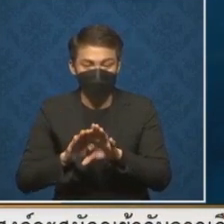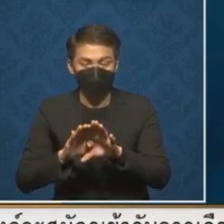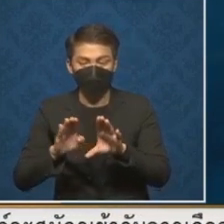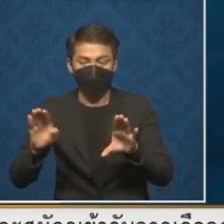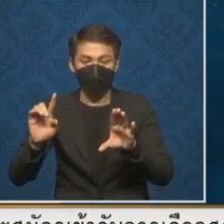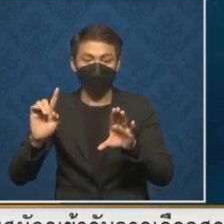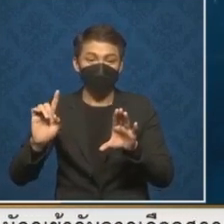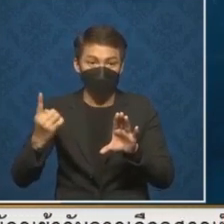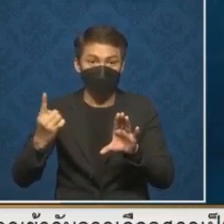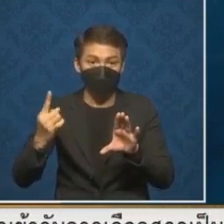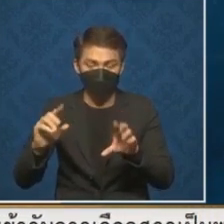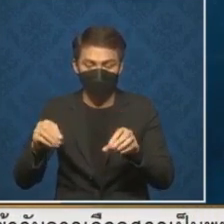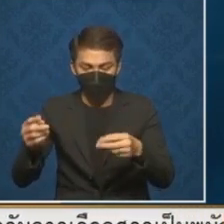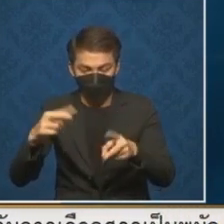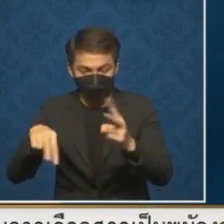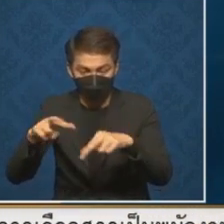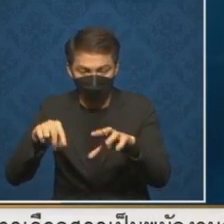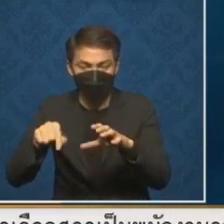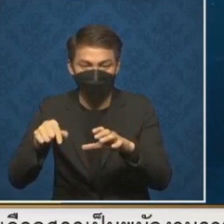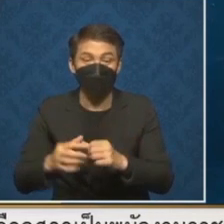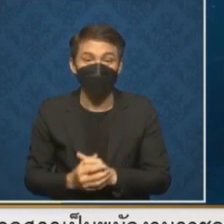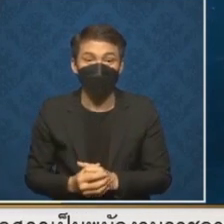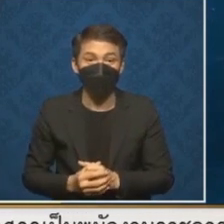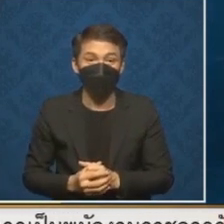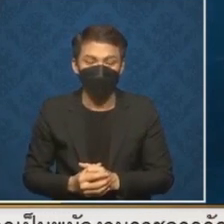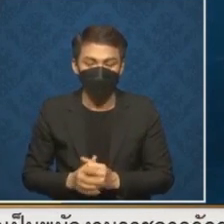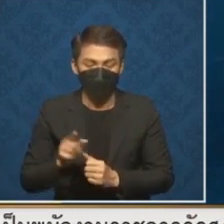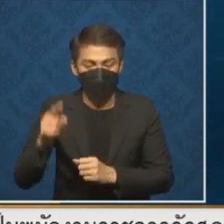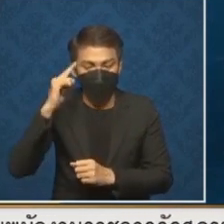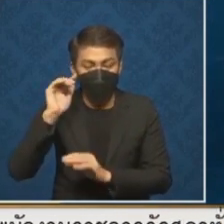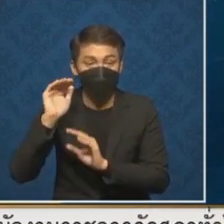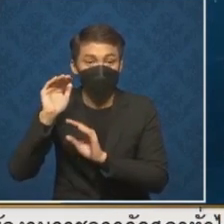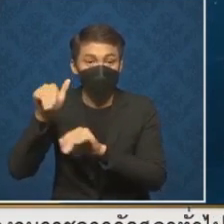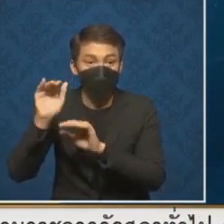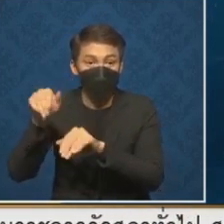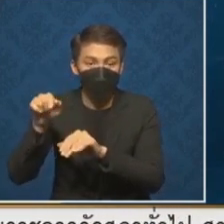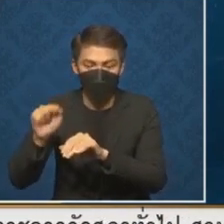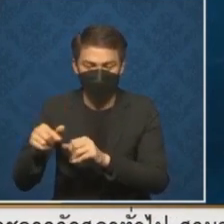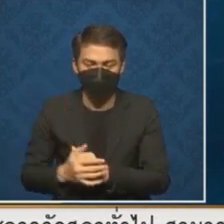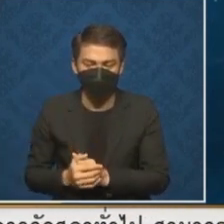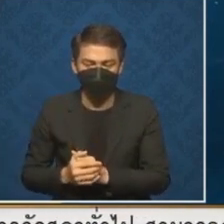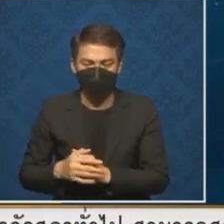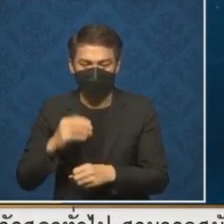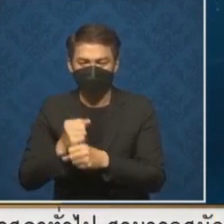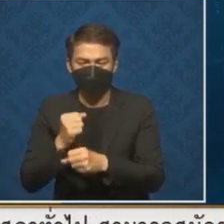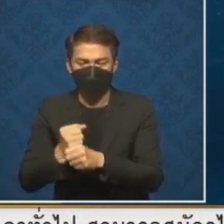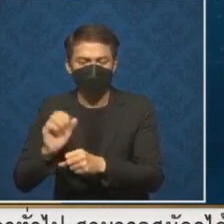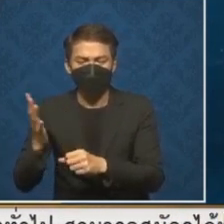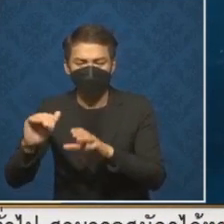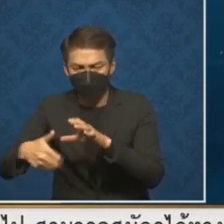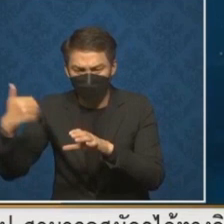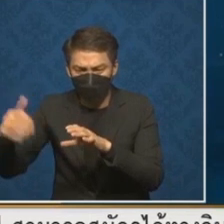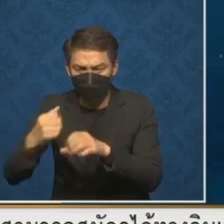ท